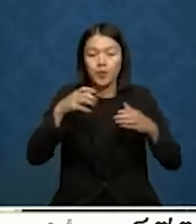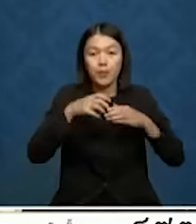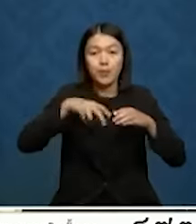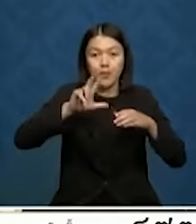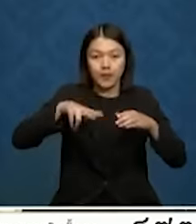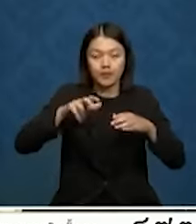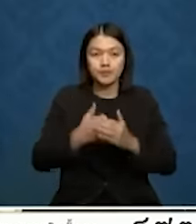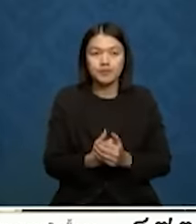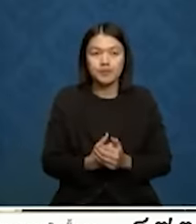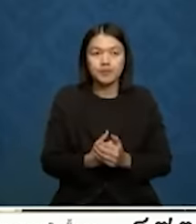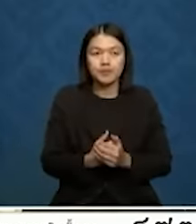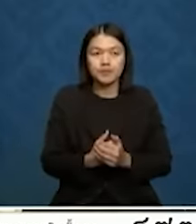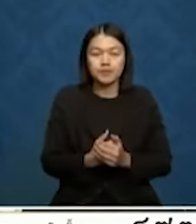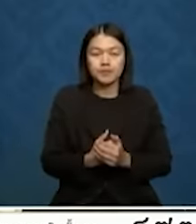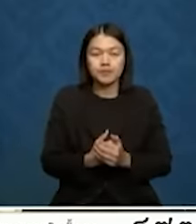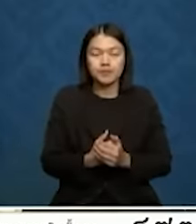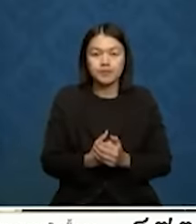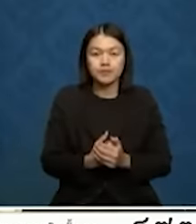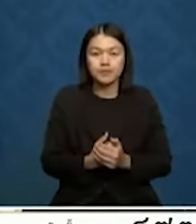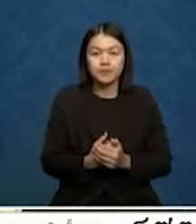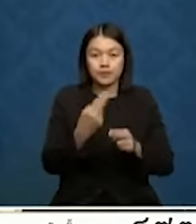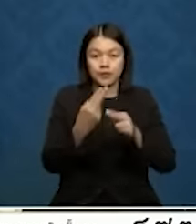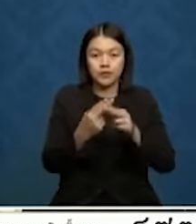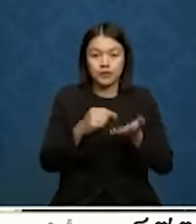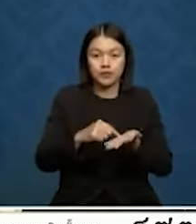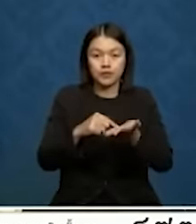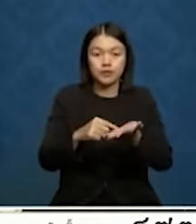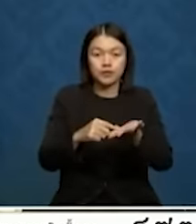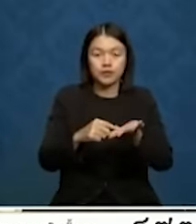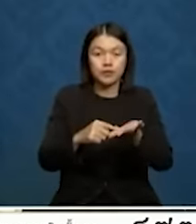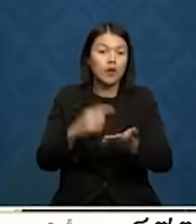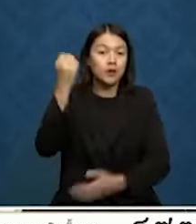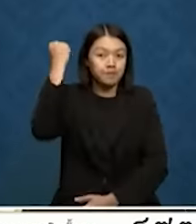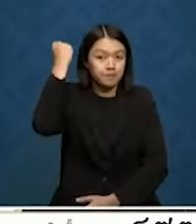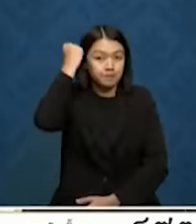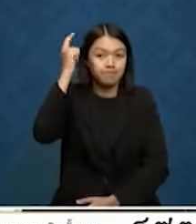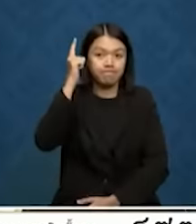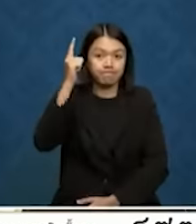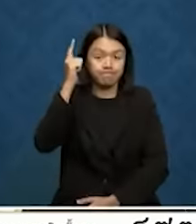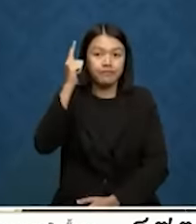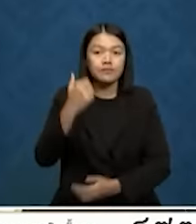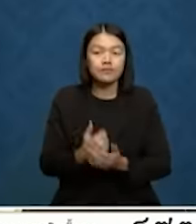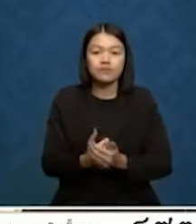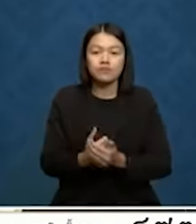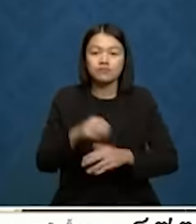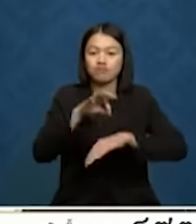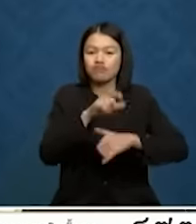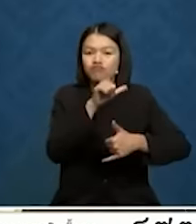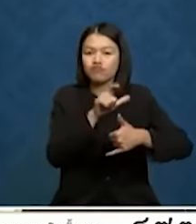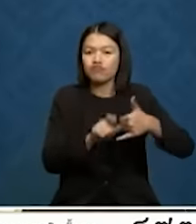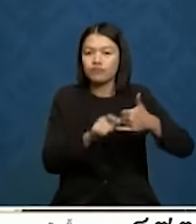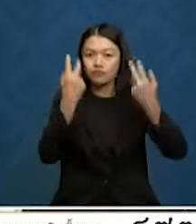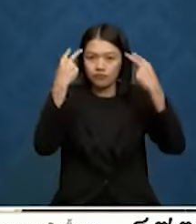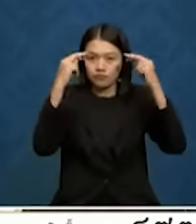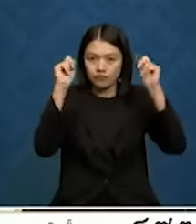ไทยครับขออนุญาตเสนอชื่อนางสาวแพทองธารชินวัตรเป็นผู้สมควรได้รับการ